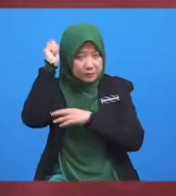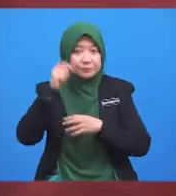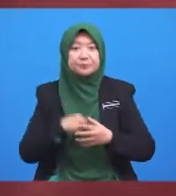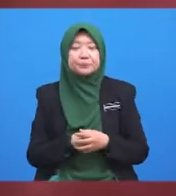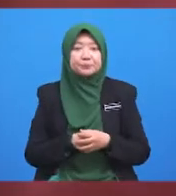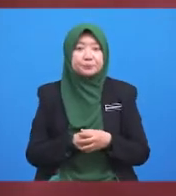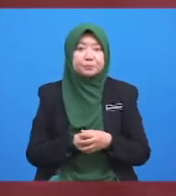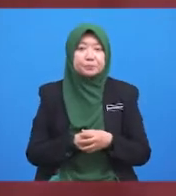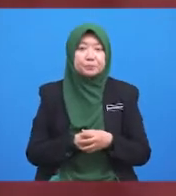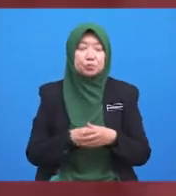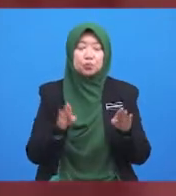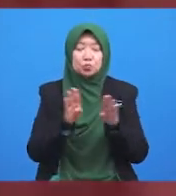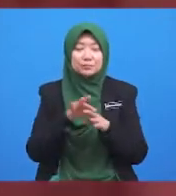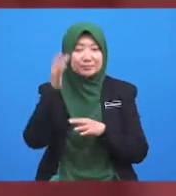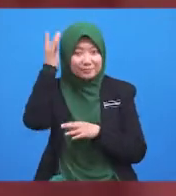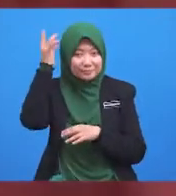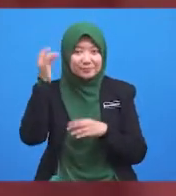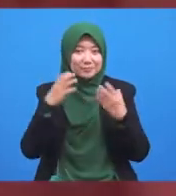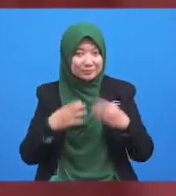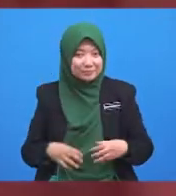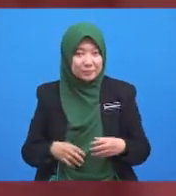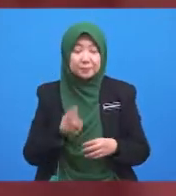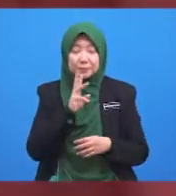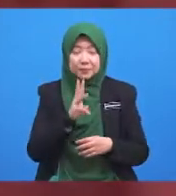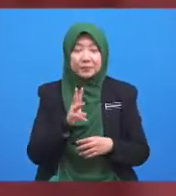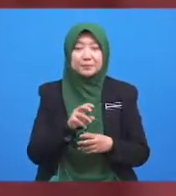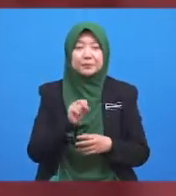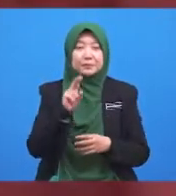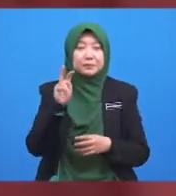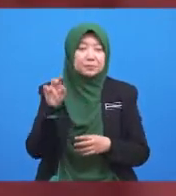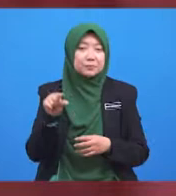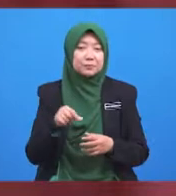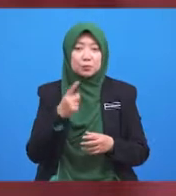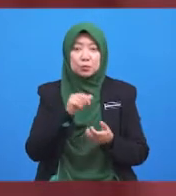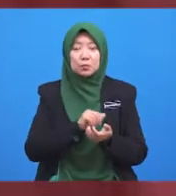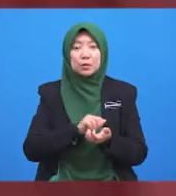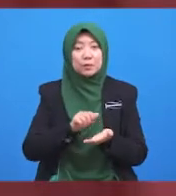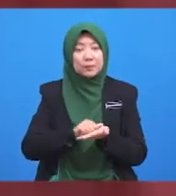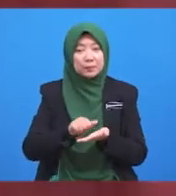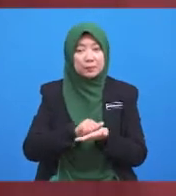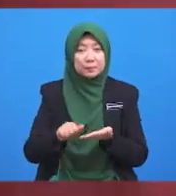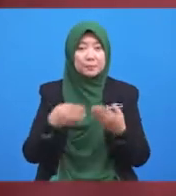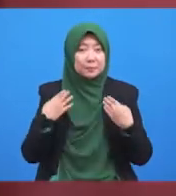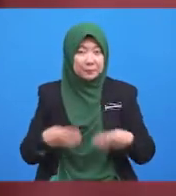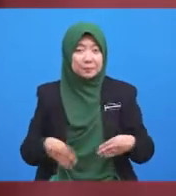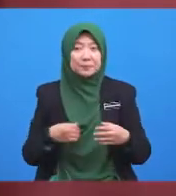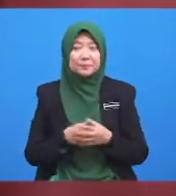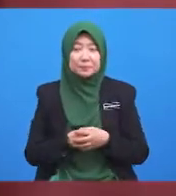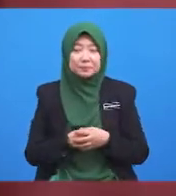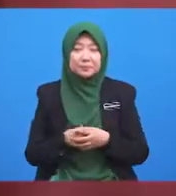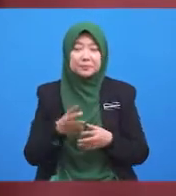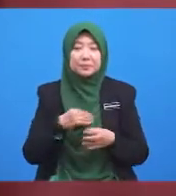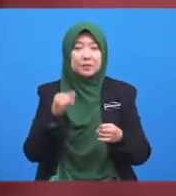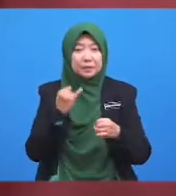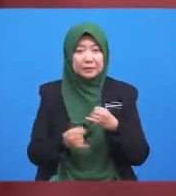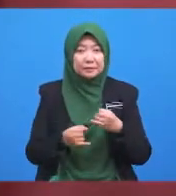menutup rambut pelanggan. Air suling digunakan untuk mencuci badan pelanggan. Dan